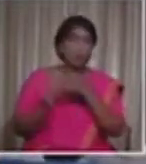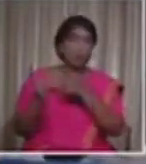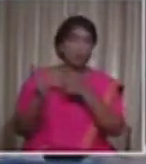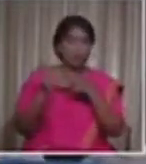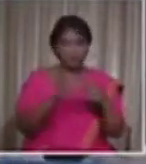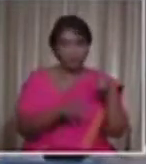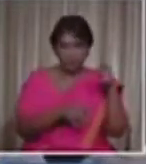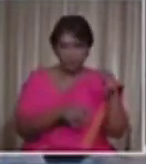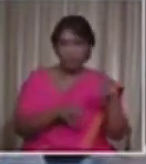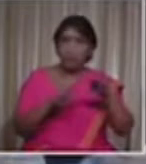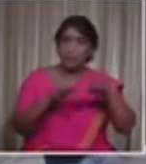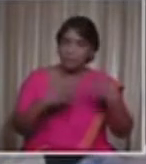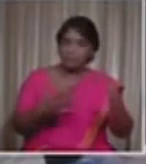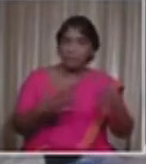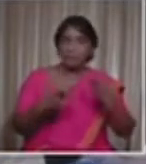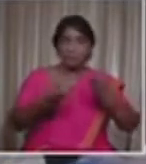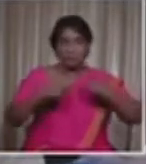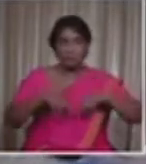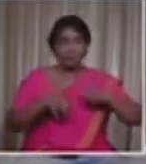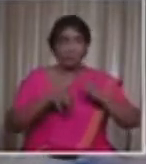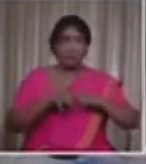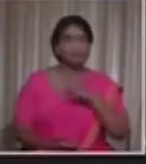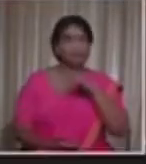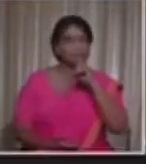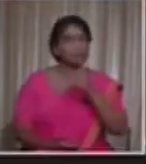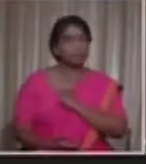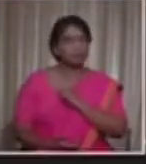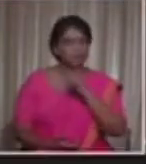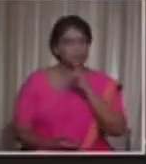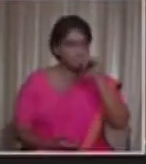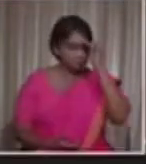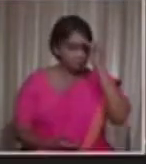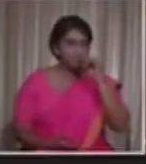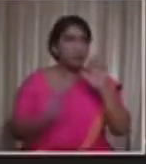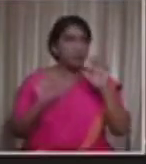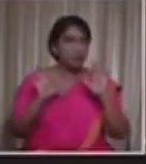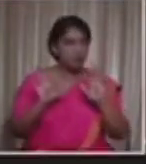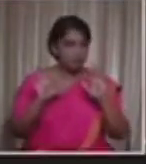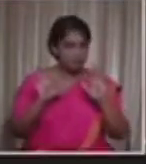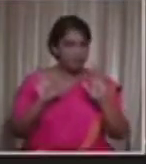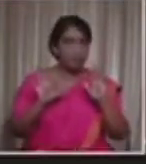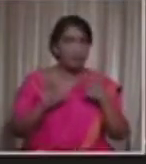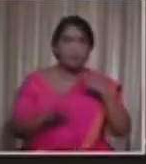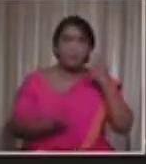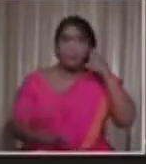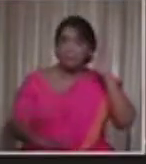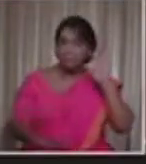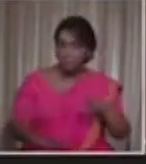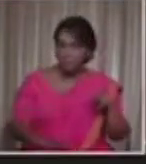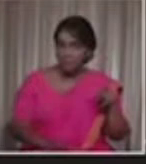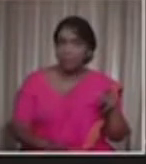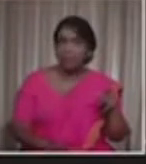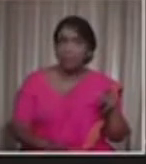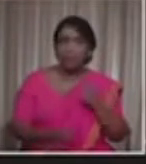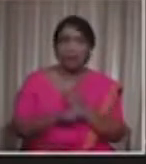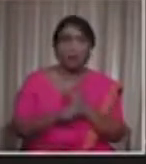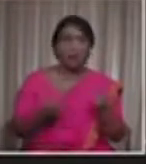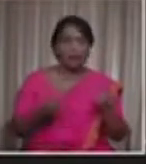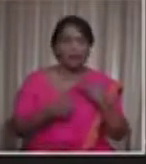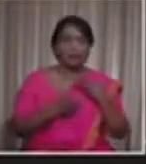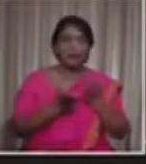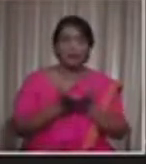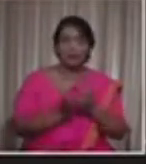දෙන්න. ඊට පස්සේ මම අනික් ප්‍රශ්න වලට පිළිතුරු දෙන්න. 9 වෙනිදා අයි බලාපොරොත්තු වෙනවා ගෑස් ගේන